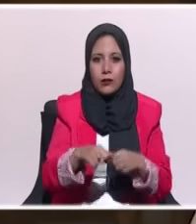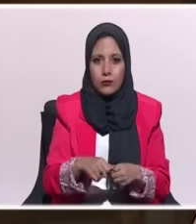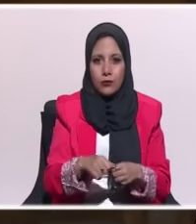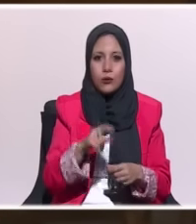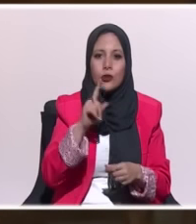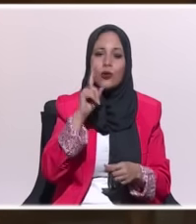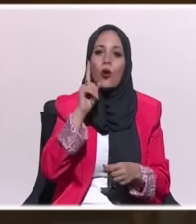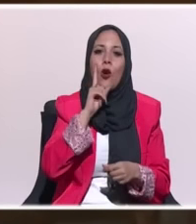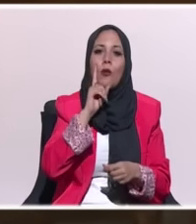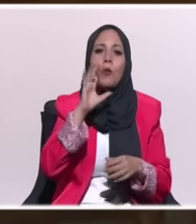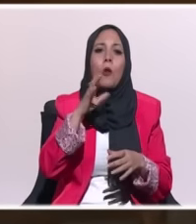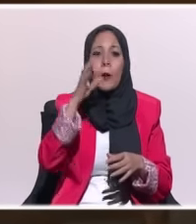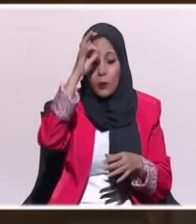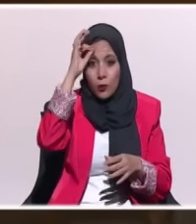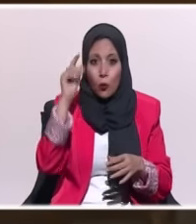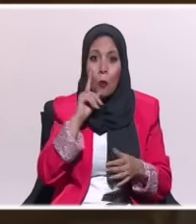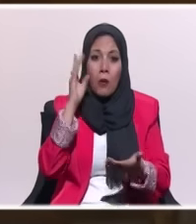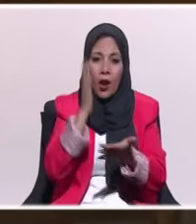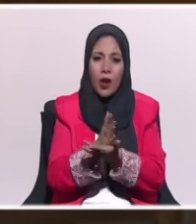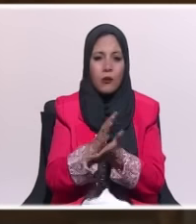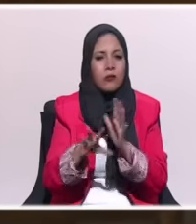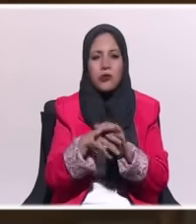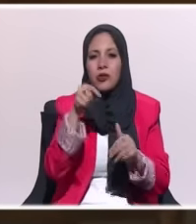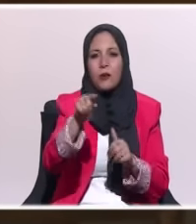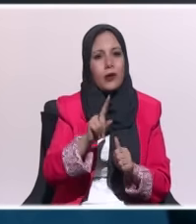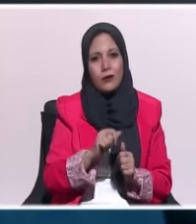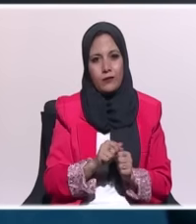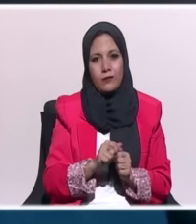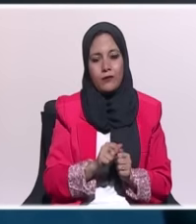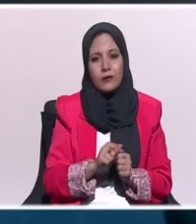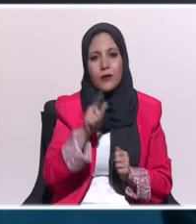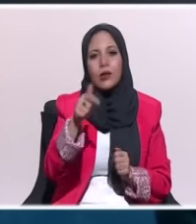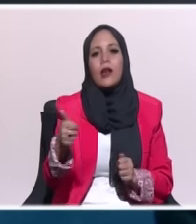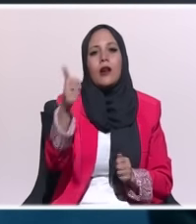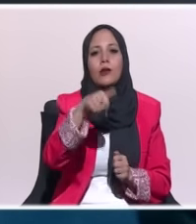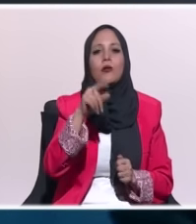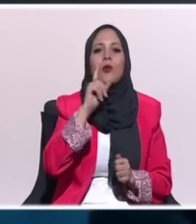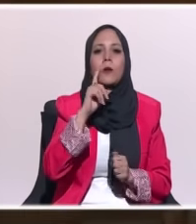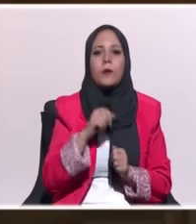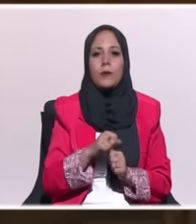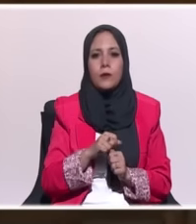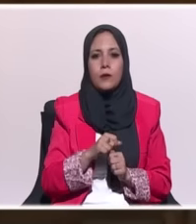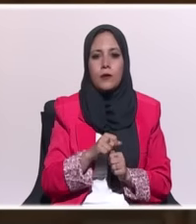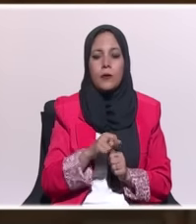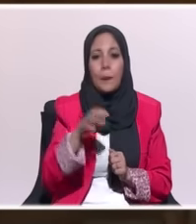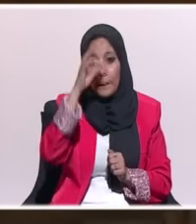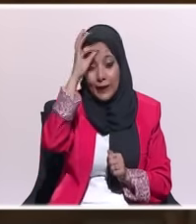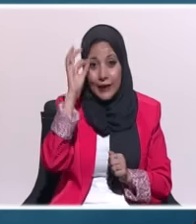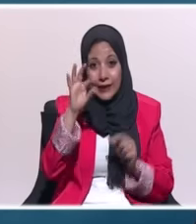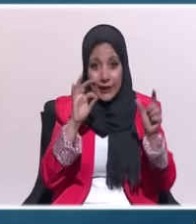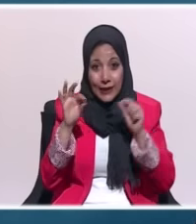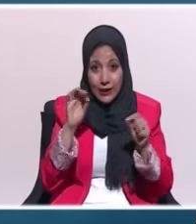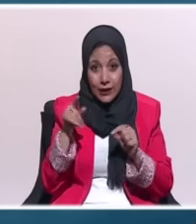الأم الحقيقية ما كانتش هتبقى عشرها. لا. إذا كانت عايشة معاك يعني، ما أنا متكيش. فاللي زي دي